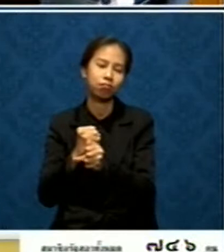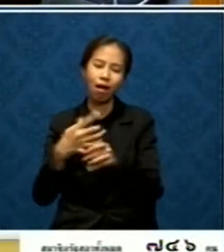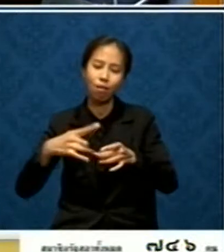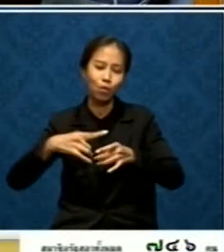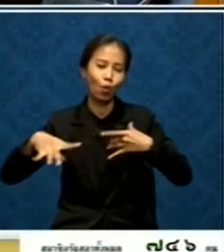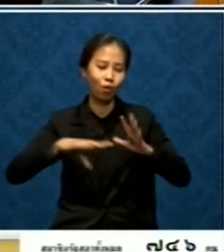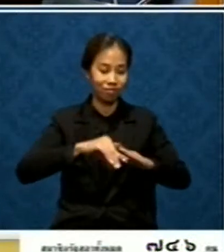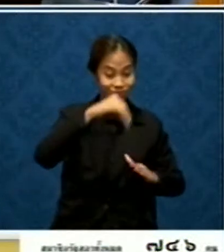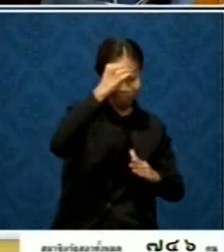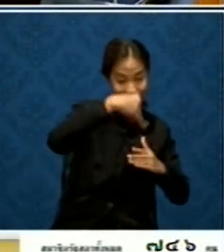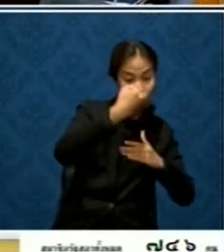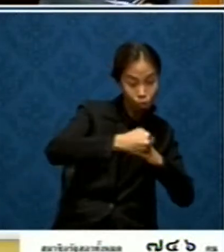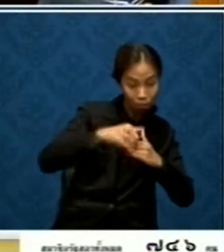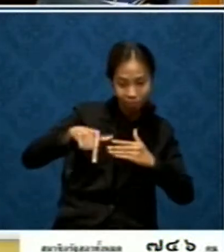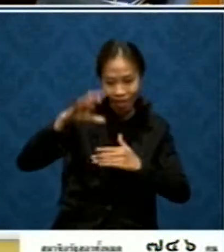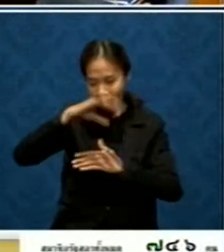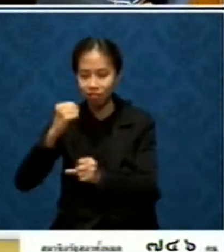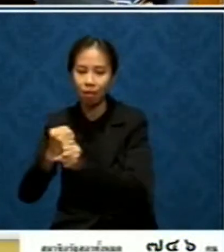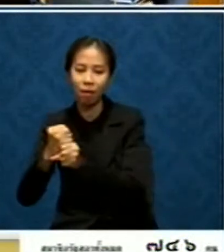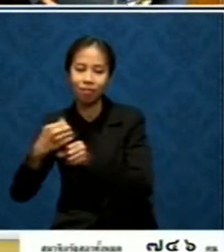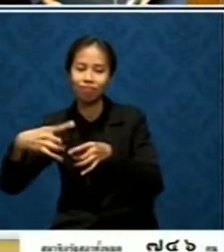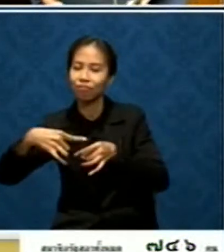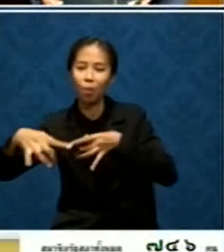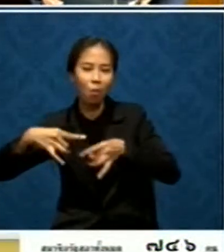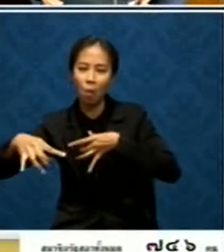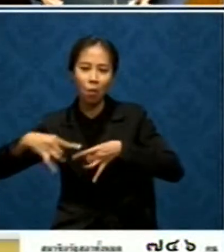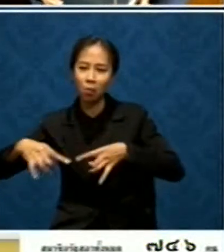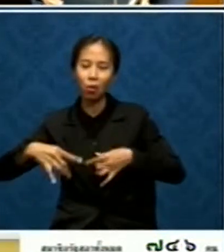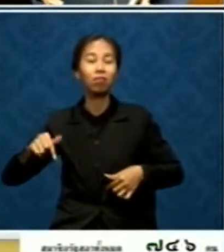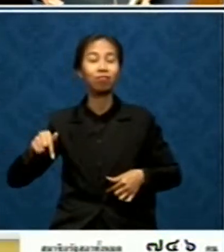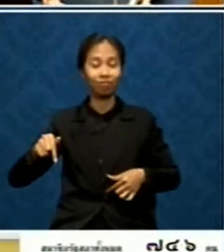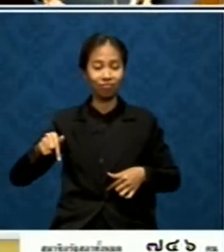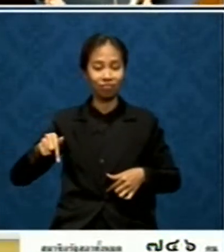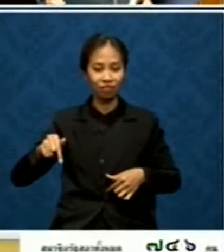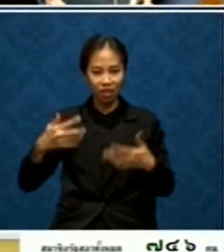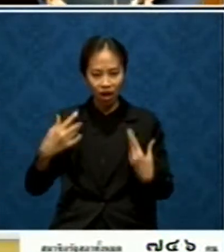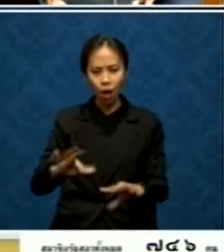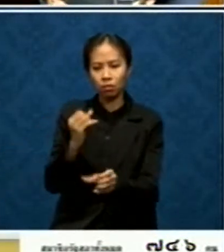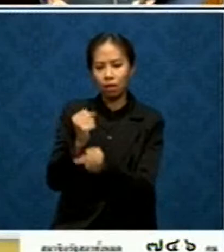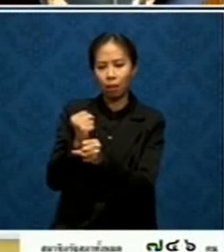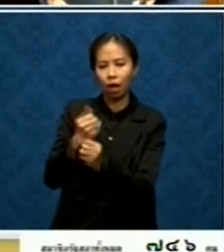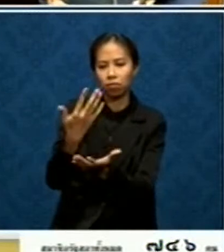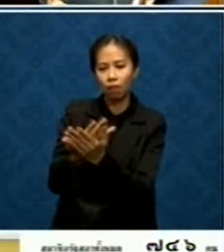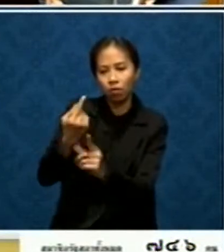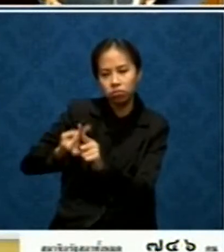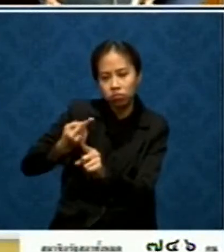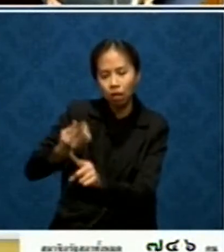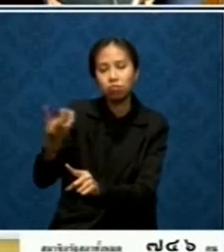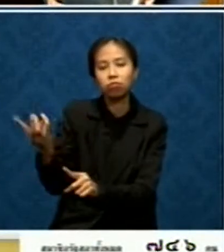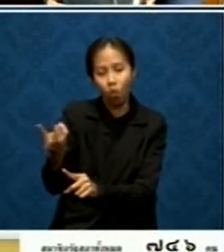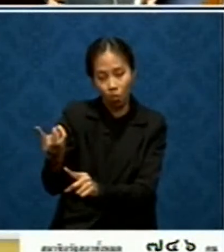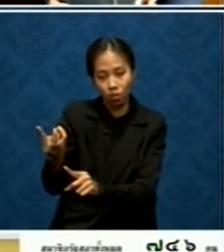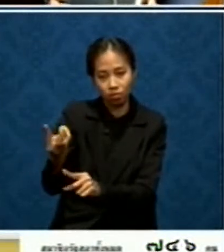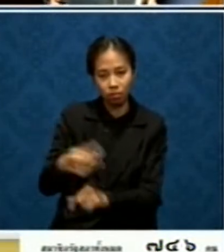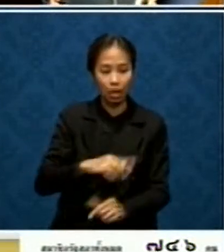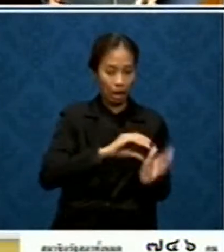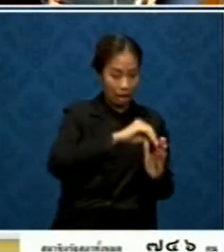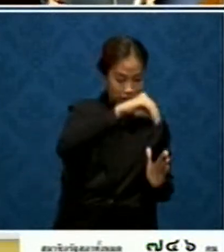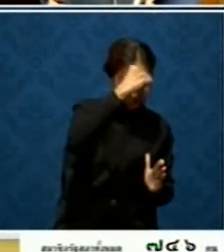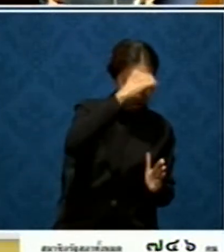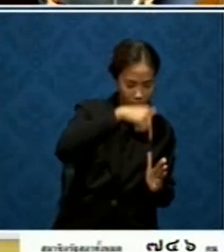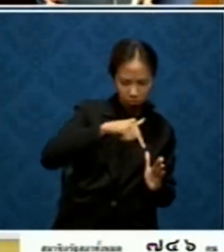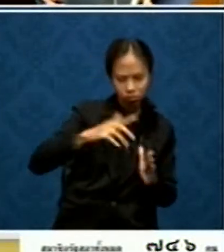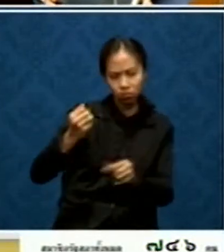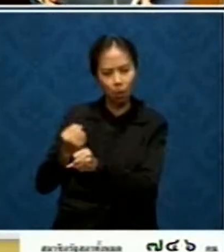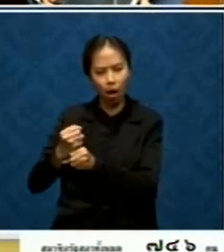ายงานหรือจำเป็นต้องทำงานในสายงานที่มีรายได้ต่ำกว่าความสามารถทางวิชาชี